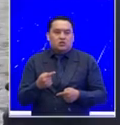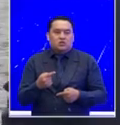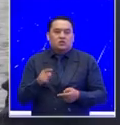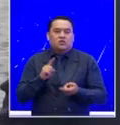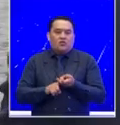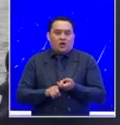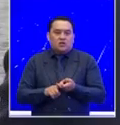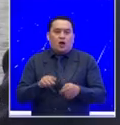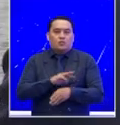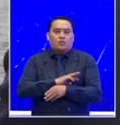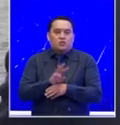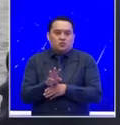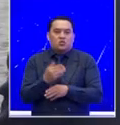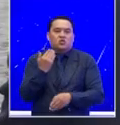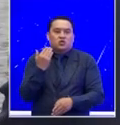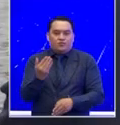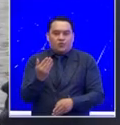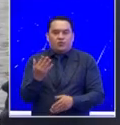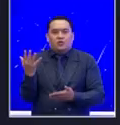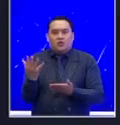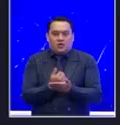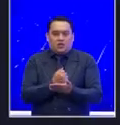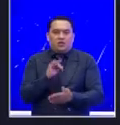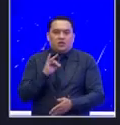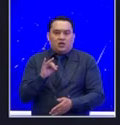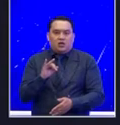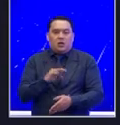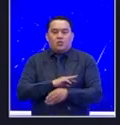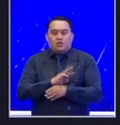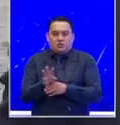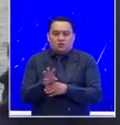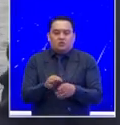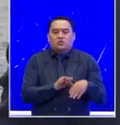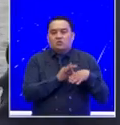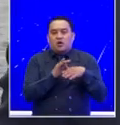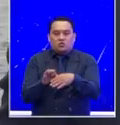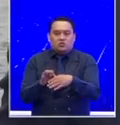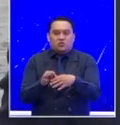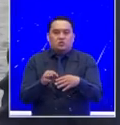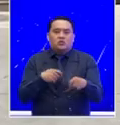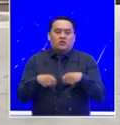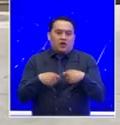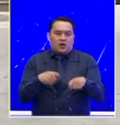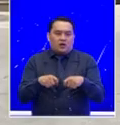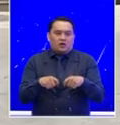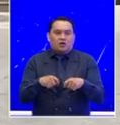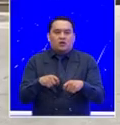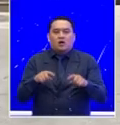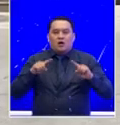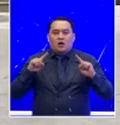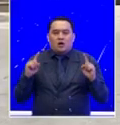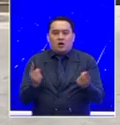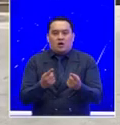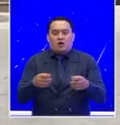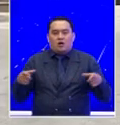связи обеспечить ее, значит, найти ее и обеспечить доставку данному сельхозтоваропроизводителю. Режим карантина в